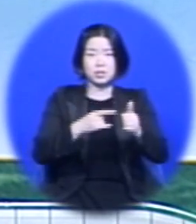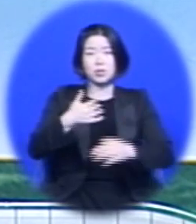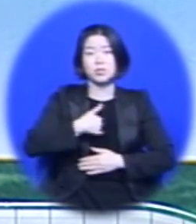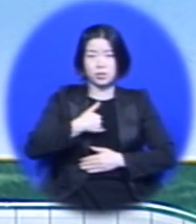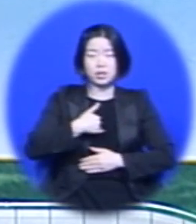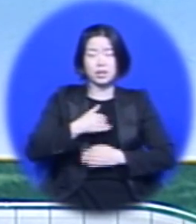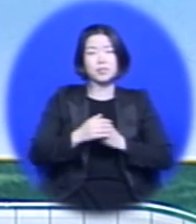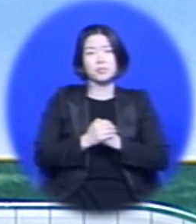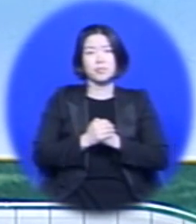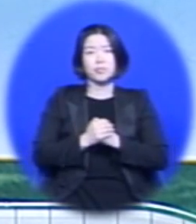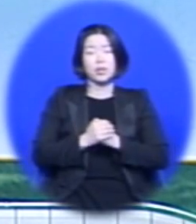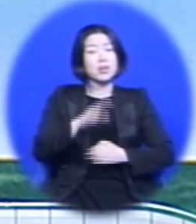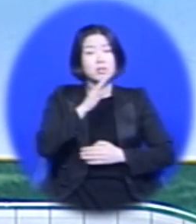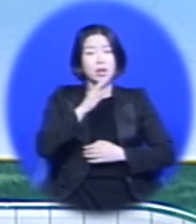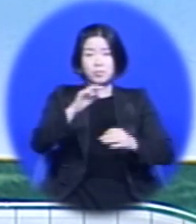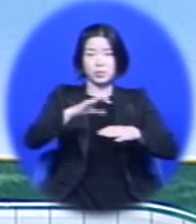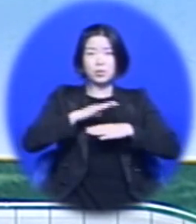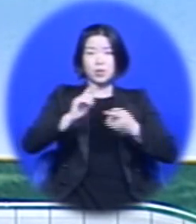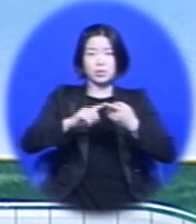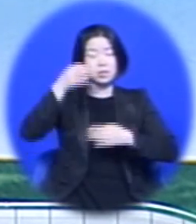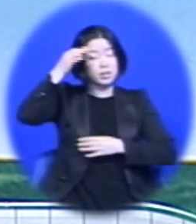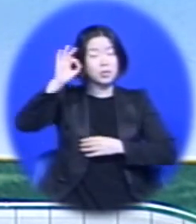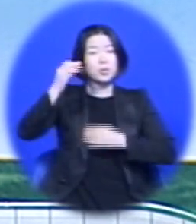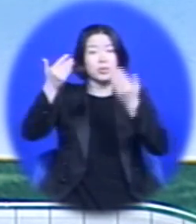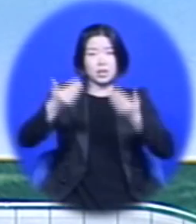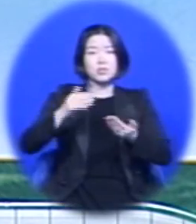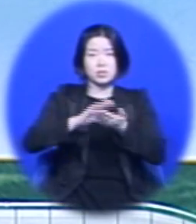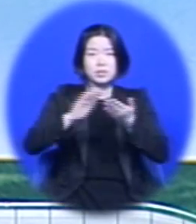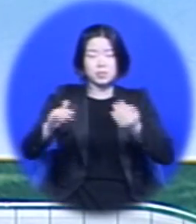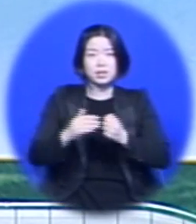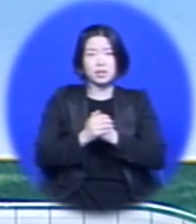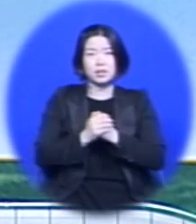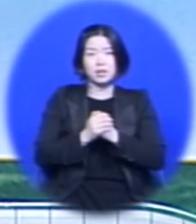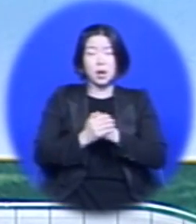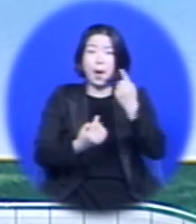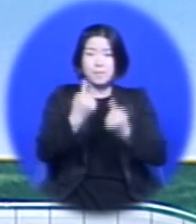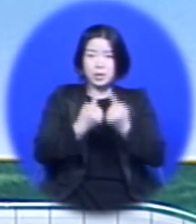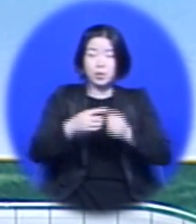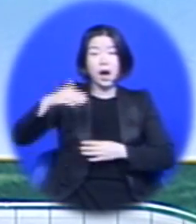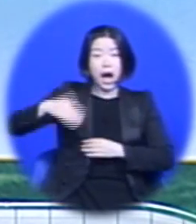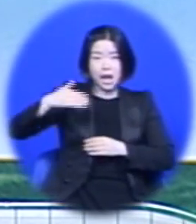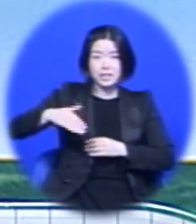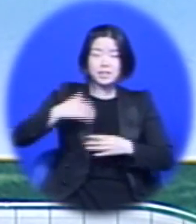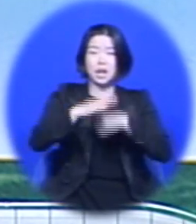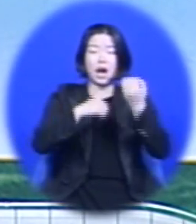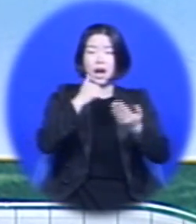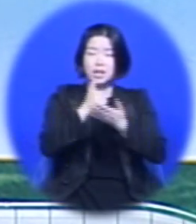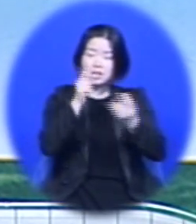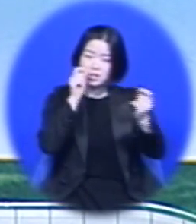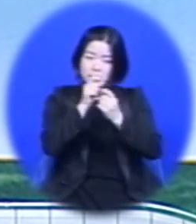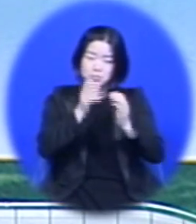참 놀라운 것을 생각나게 하셨어요. 비록 아직까지 하나님과의 친밀함에